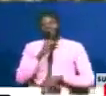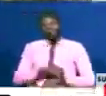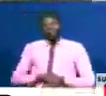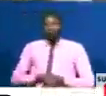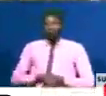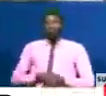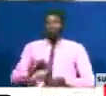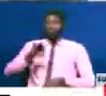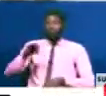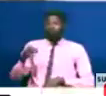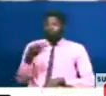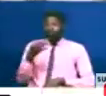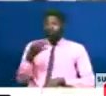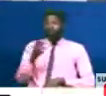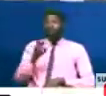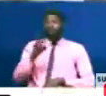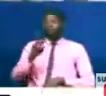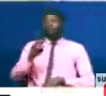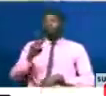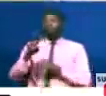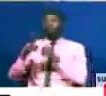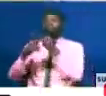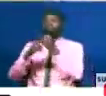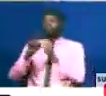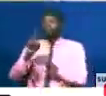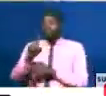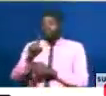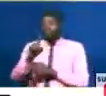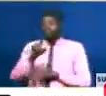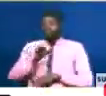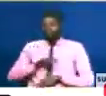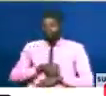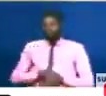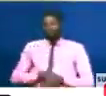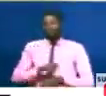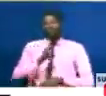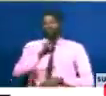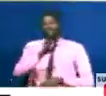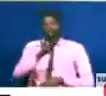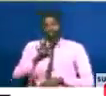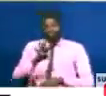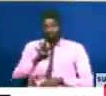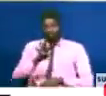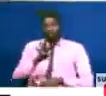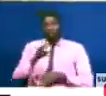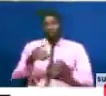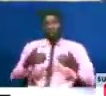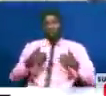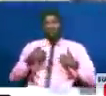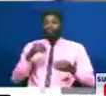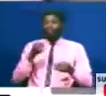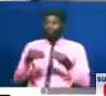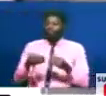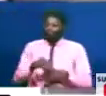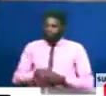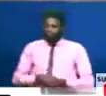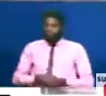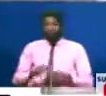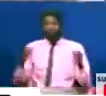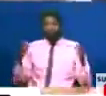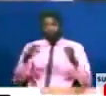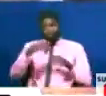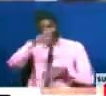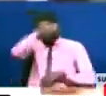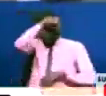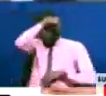3,271 wa kike na 28 walio na ulemavu. Kwa zaidi ya maafisa 11,000 wanaofuzu hii leo, ombi imekuwa kwamba